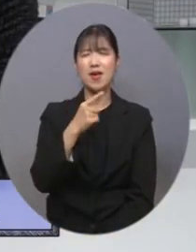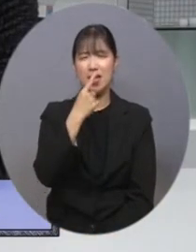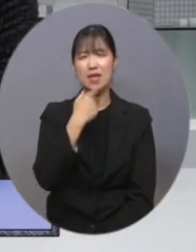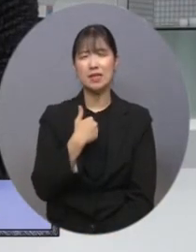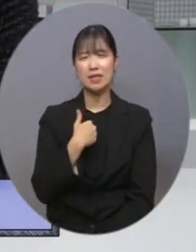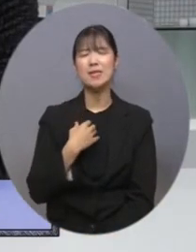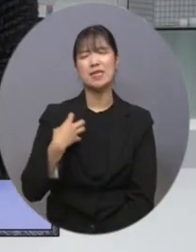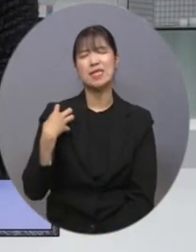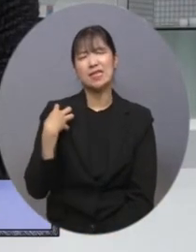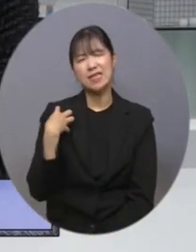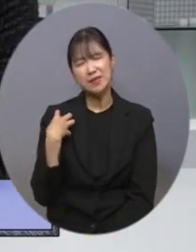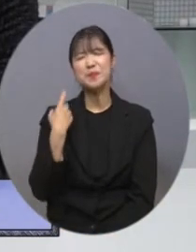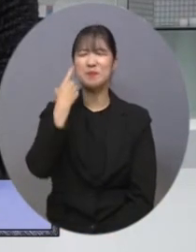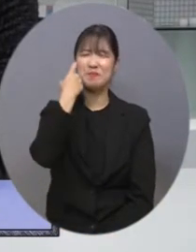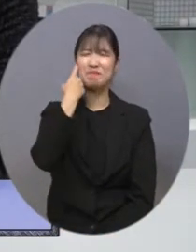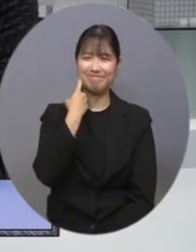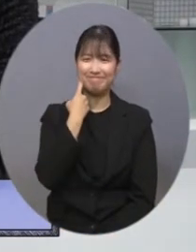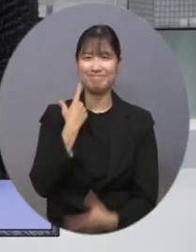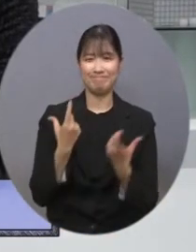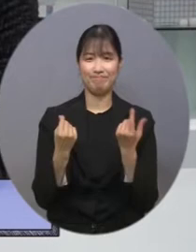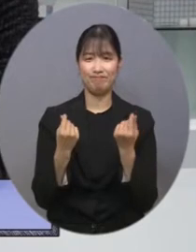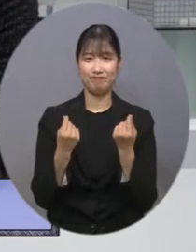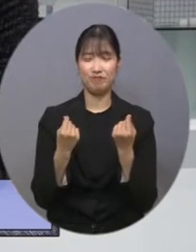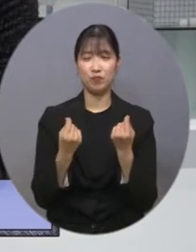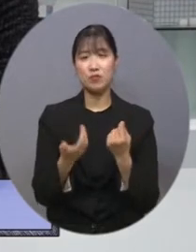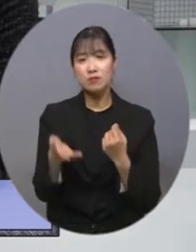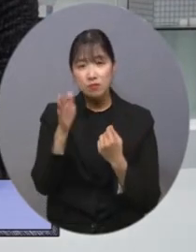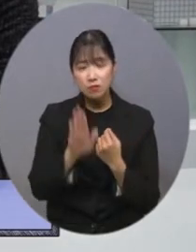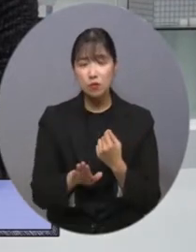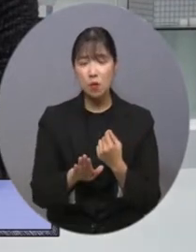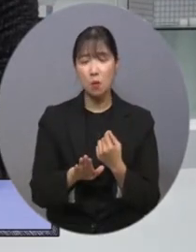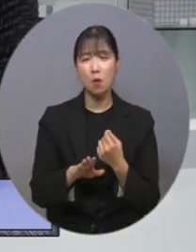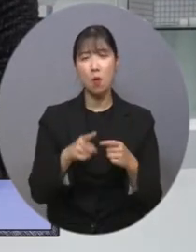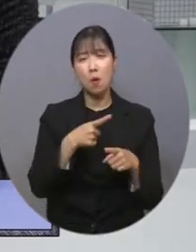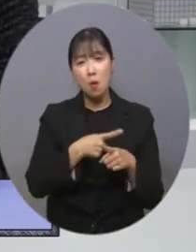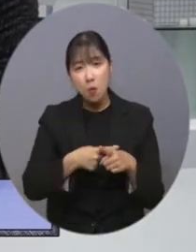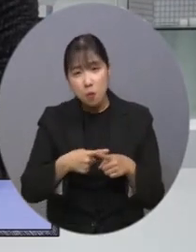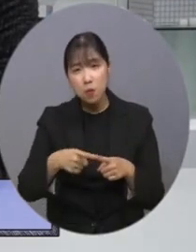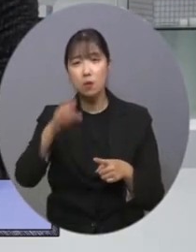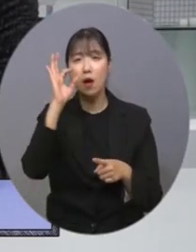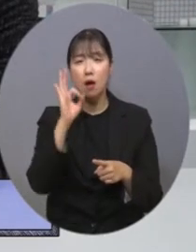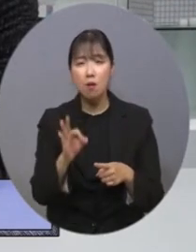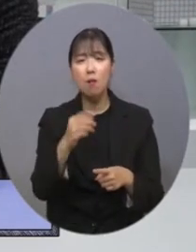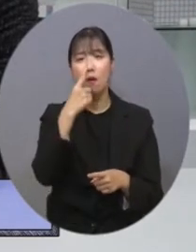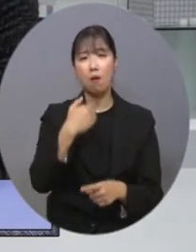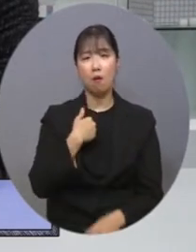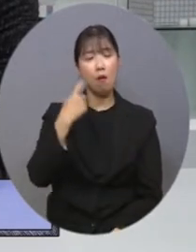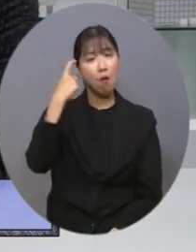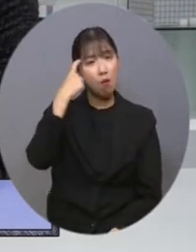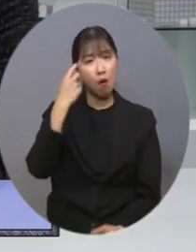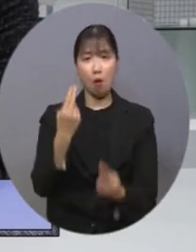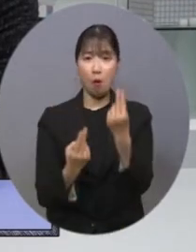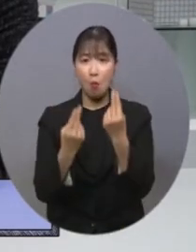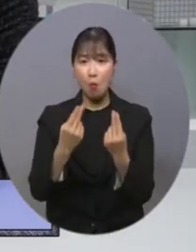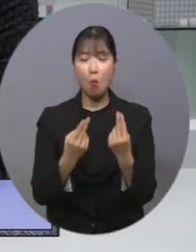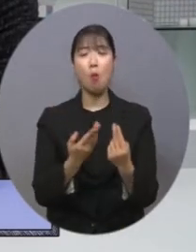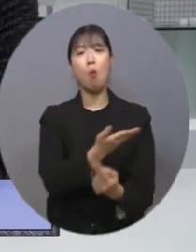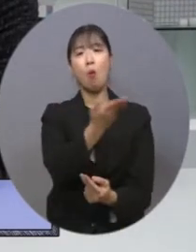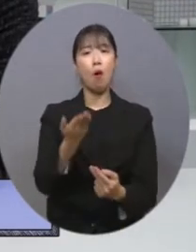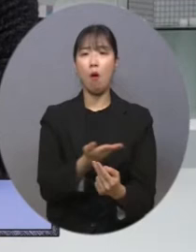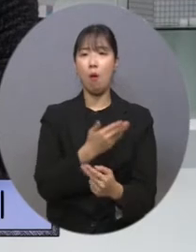이제 의무라고 생각했었거든요. 의무라고 생각했었는데 좀 하다 보니까 저희들 생각하는 이상으로 굉장히 적응을